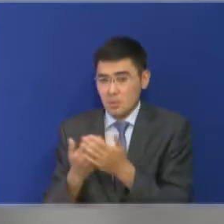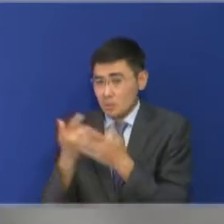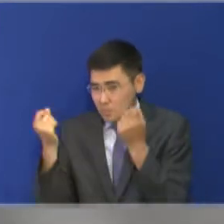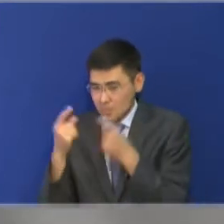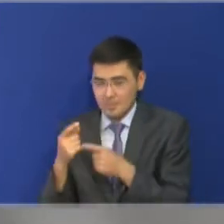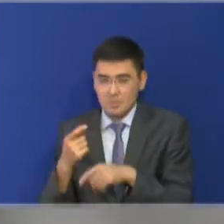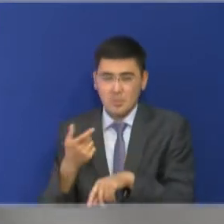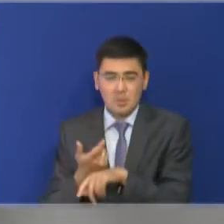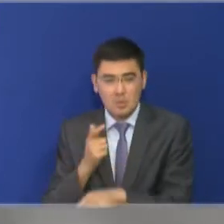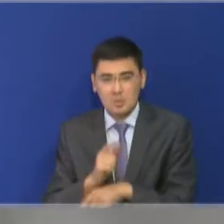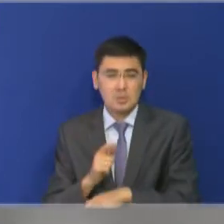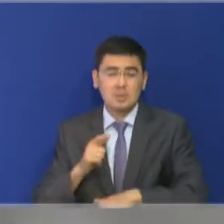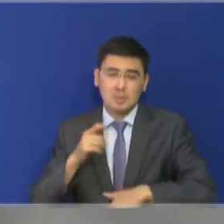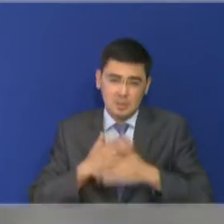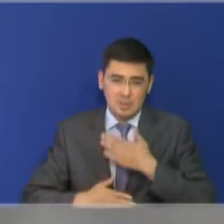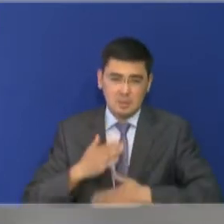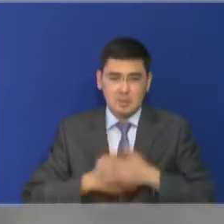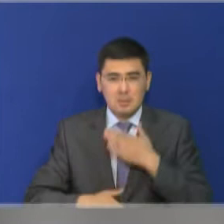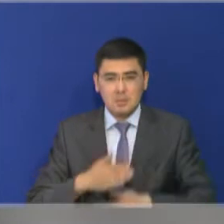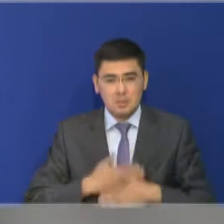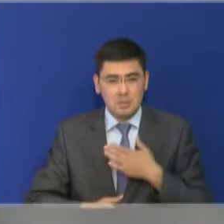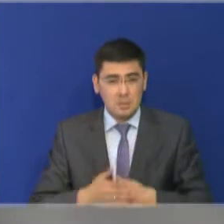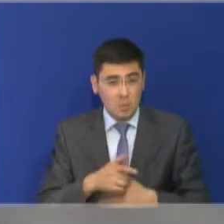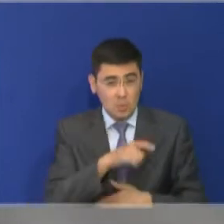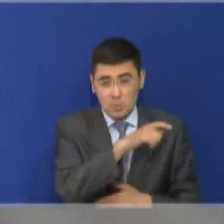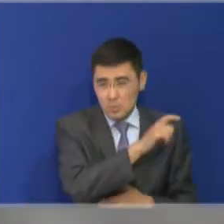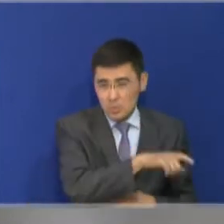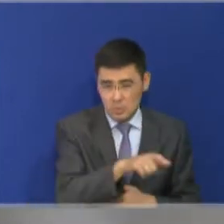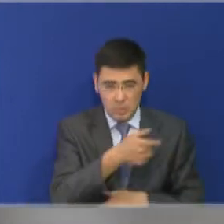Біздің осы медицина саласындағы жұмыс істеп жүрген